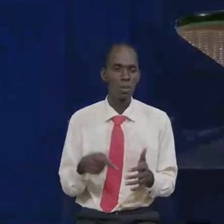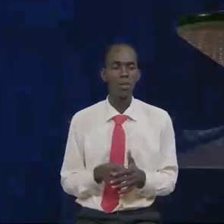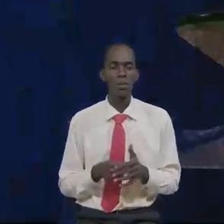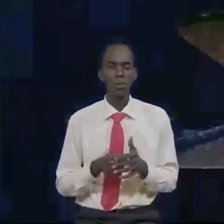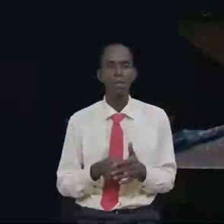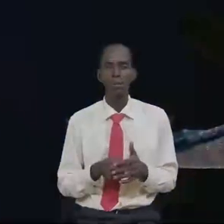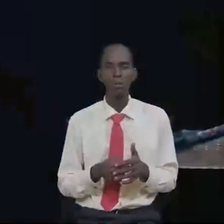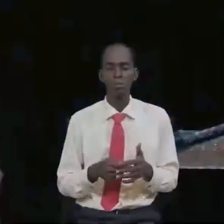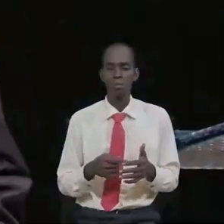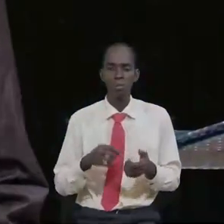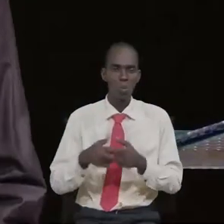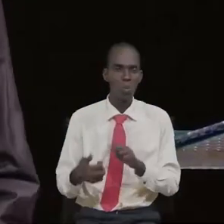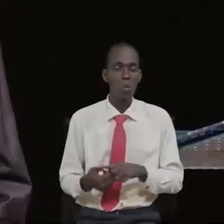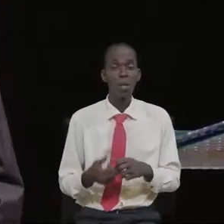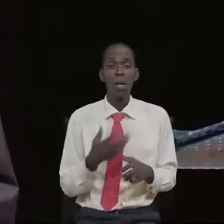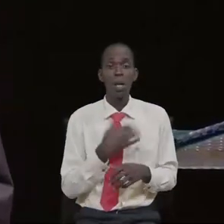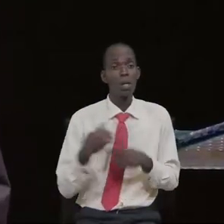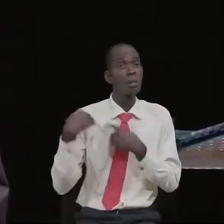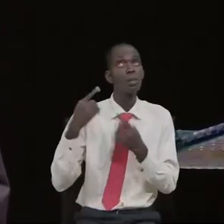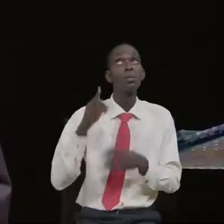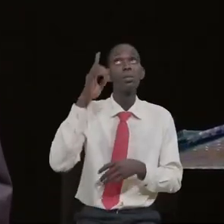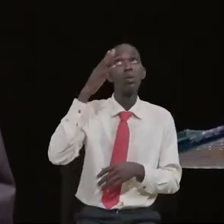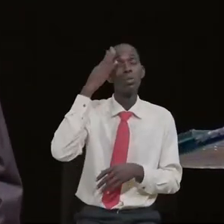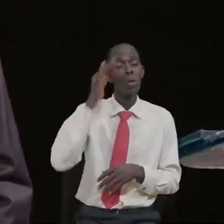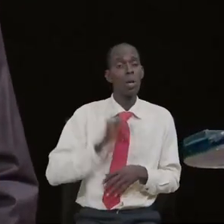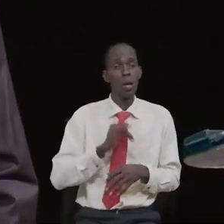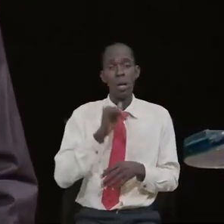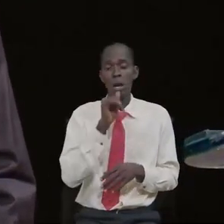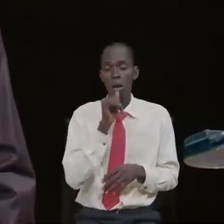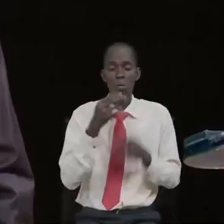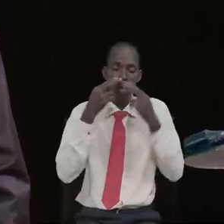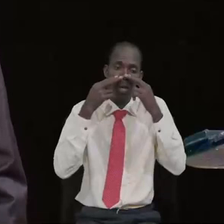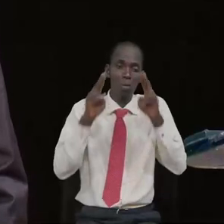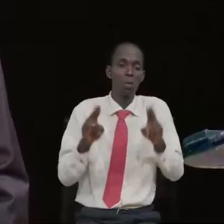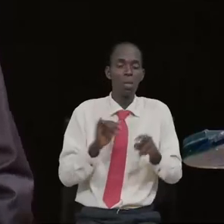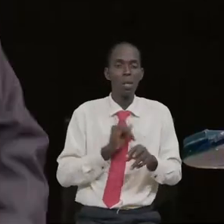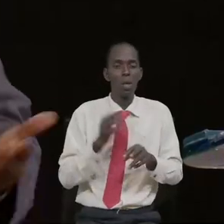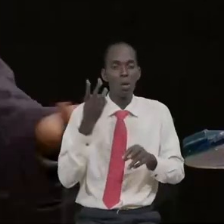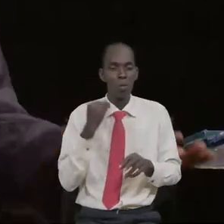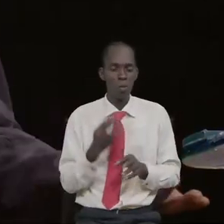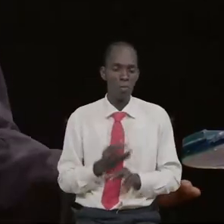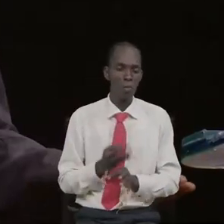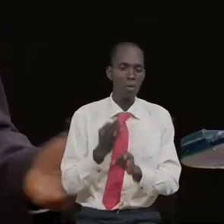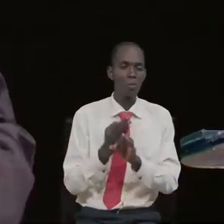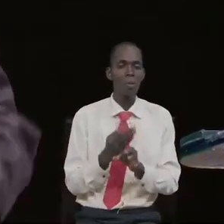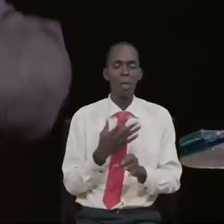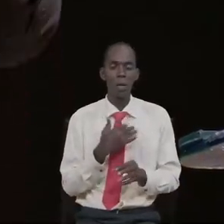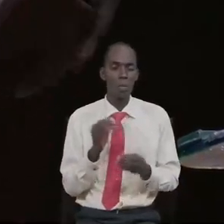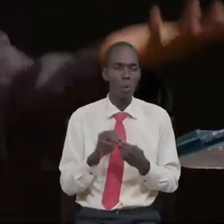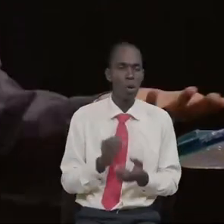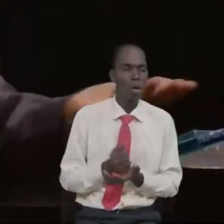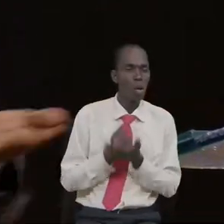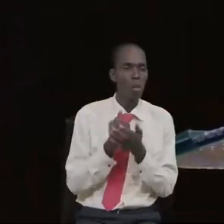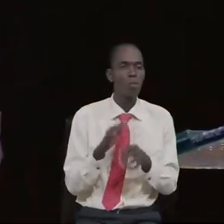lions. Puisque Dieu sait combien je suis innocent, combien je suis juste et fidèle, et combien je suis